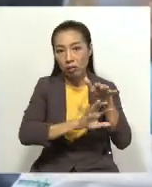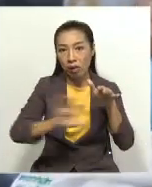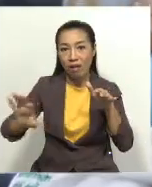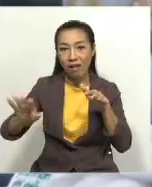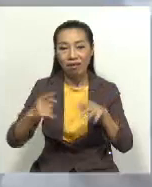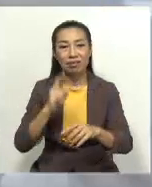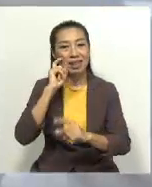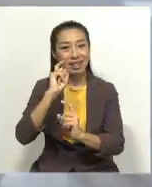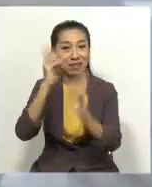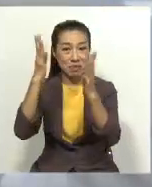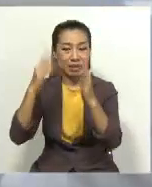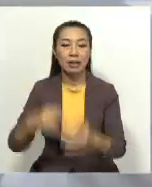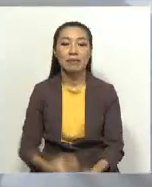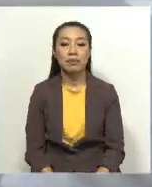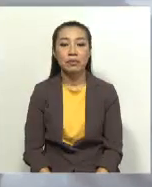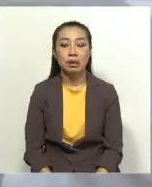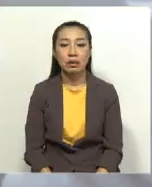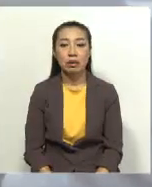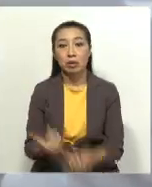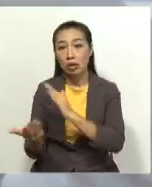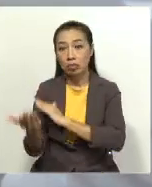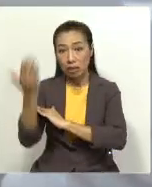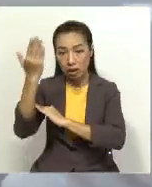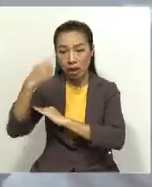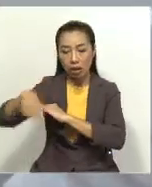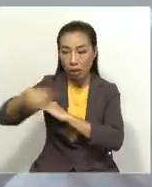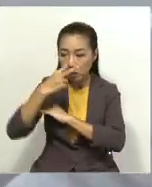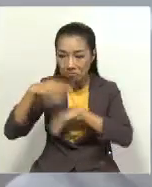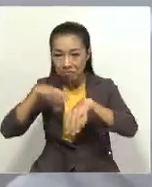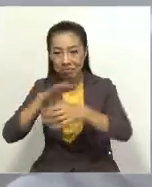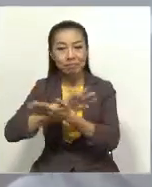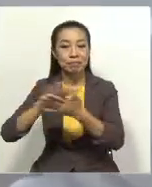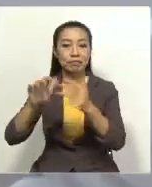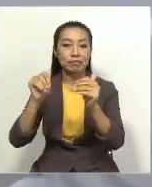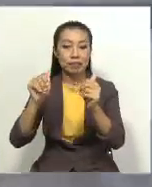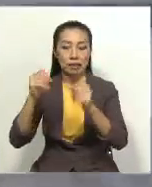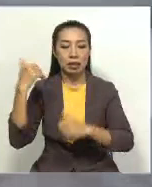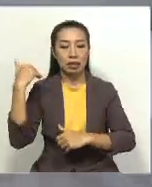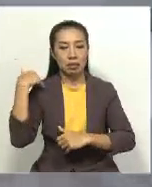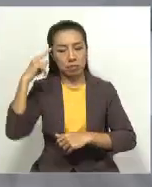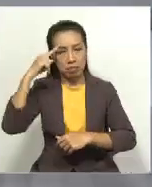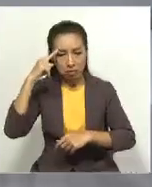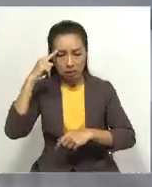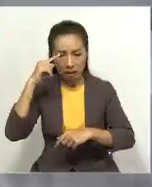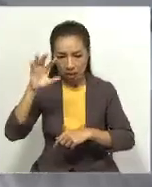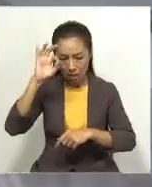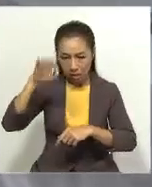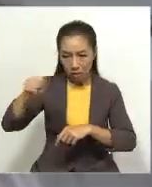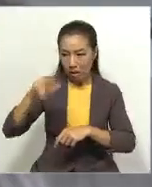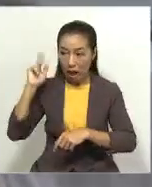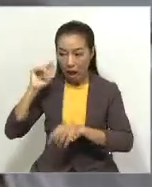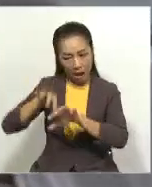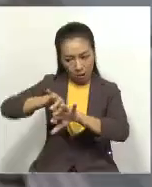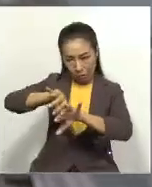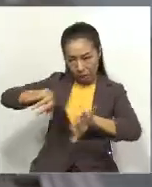นางนอนได้อย่างปลอดภัยซึ่งบรรยากาศในช่วงเช้าก็เป็นไปด้วยความเรียบร้อยมีการกำหนดพื้นที่กันสื่อมวลชนให้